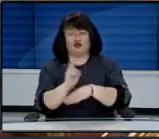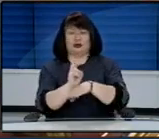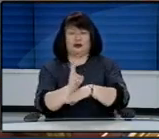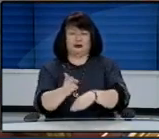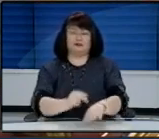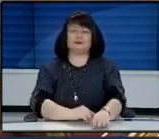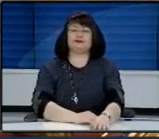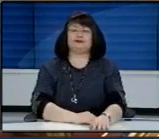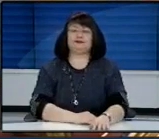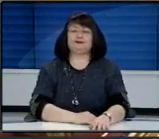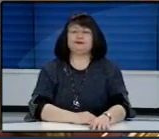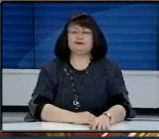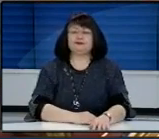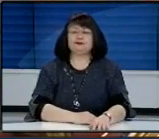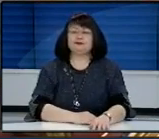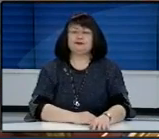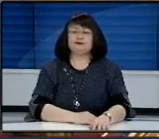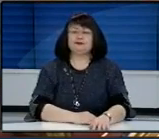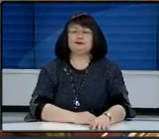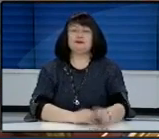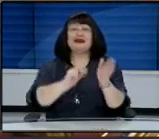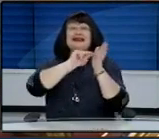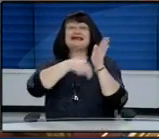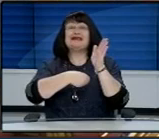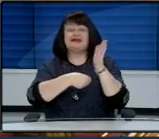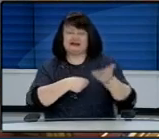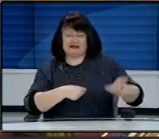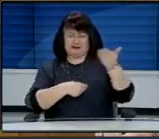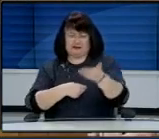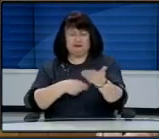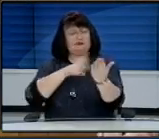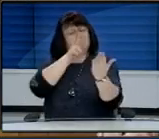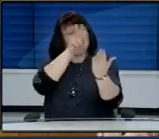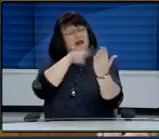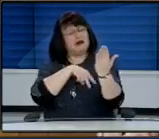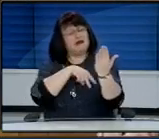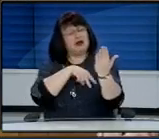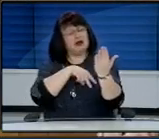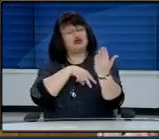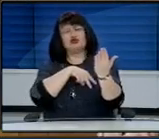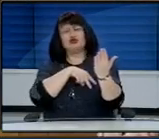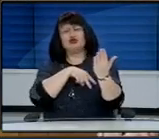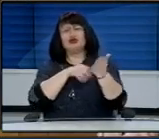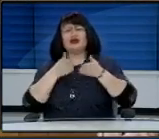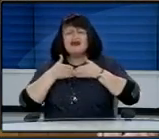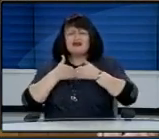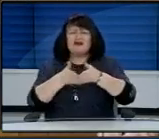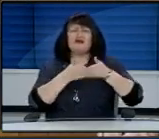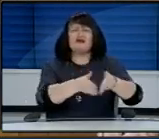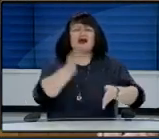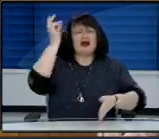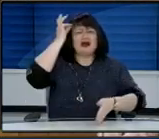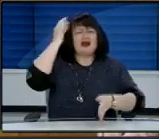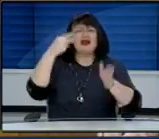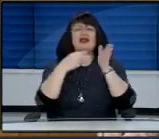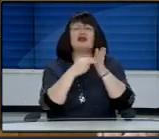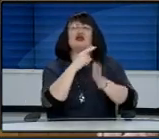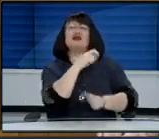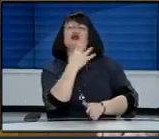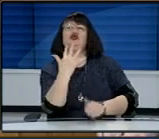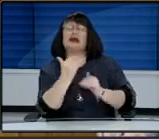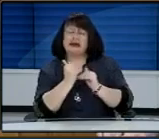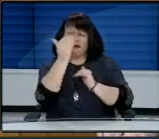Και διαβάζουμε στη σύμβαση που εσείς φέρατε ότι οι φρεγάτες δεν θα αποπληρωθούν από το 2025 και